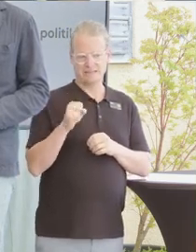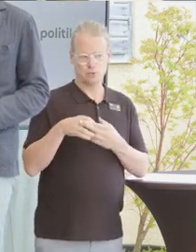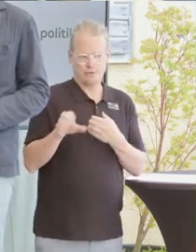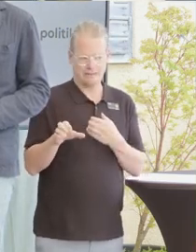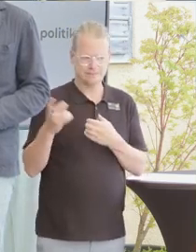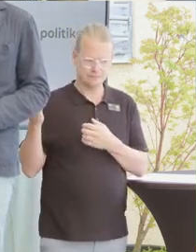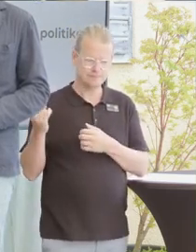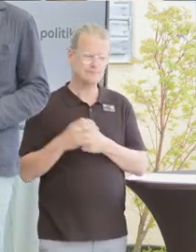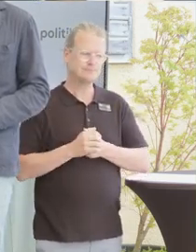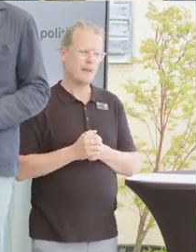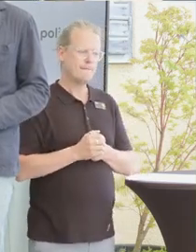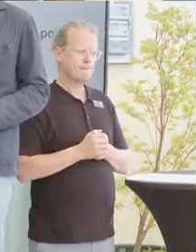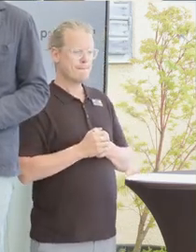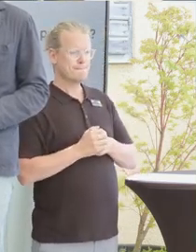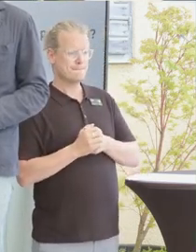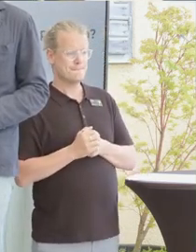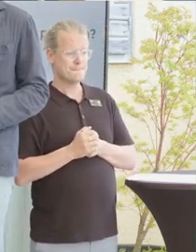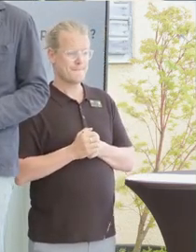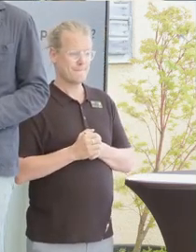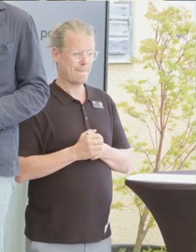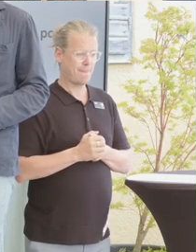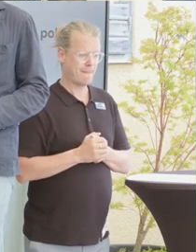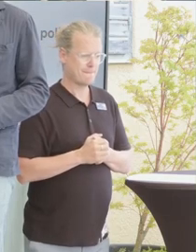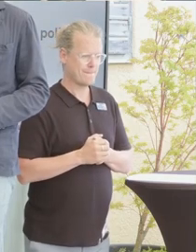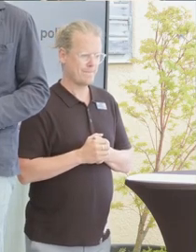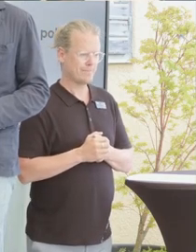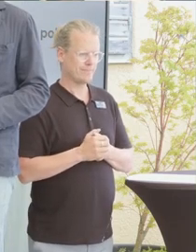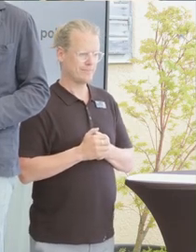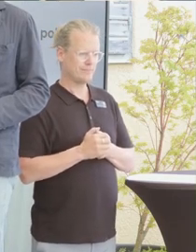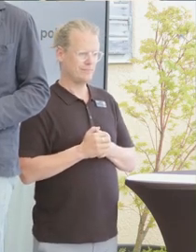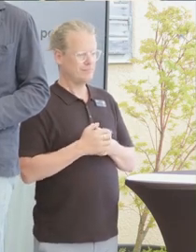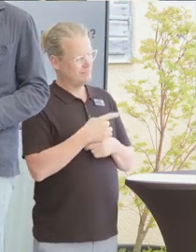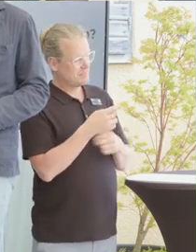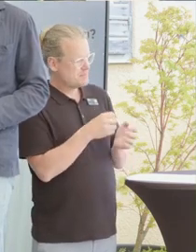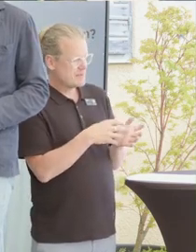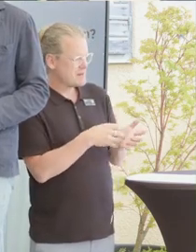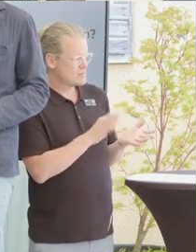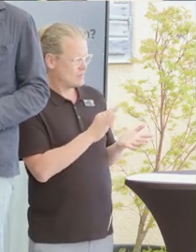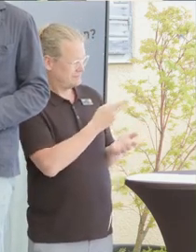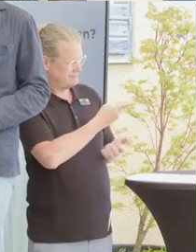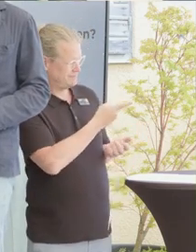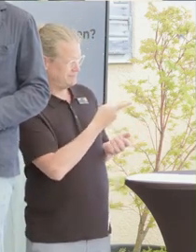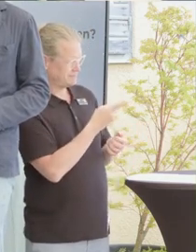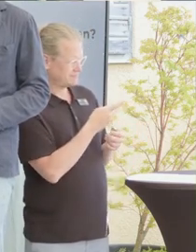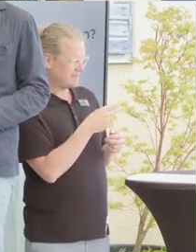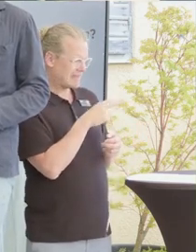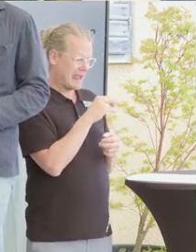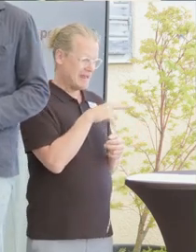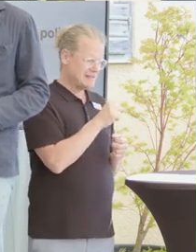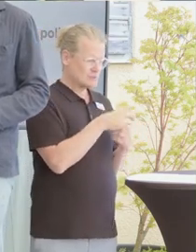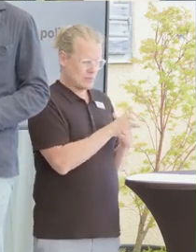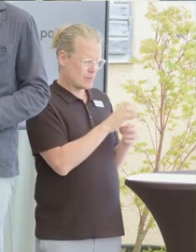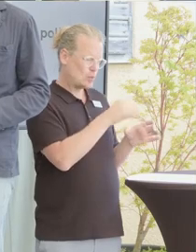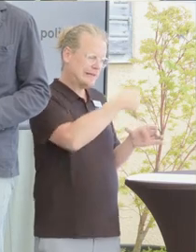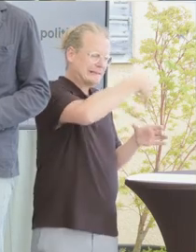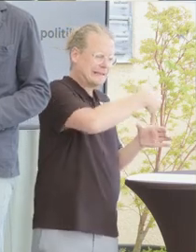utskottsöverskridande fråga, om man får säga så. Hur ser diskussionerna, alltså, samtalar man över utskottsgränser för att